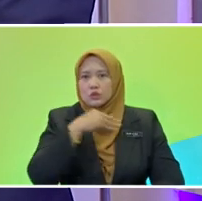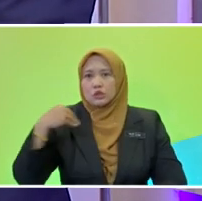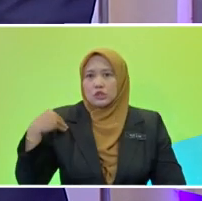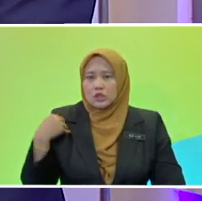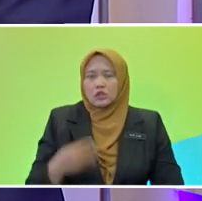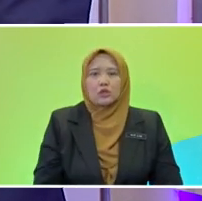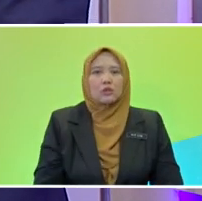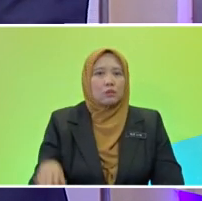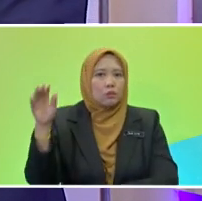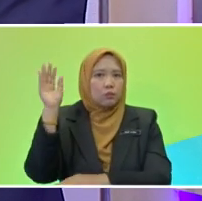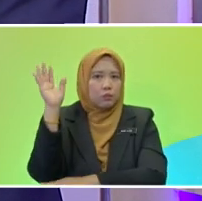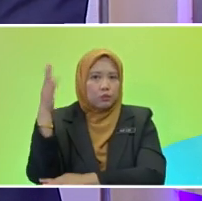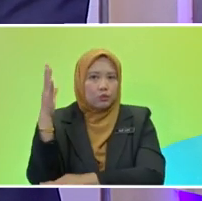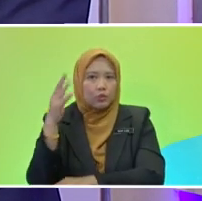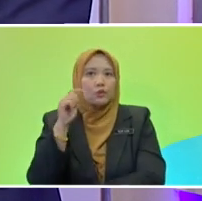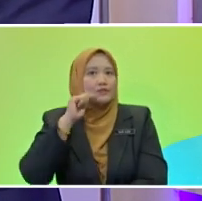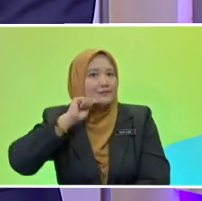satu jadwal